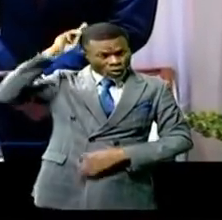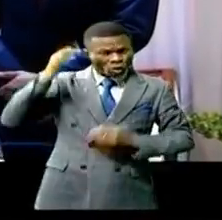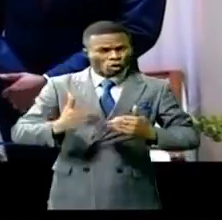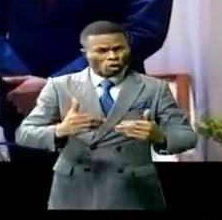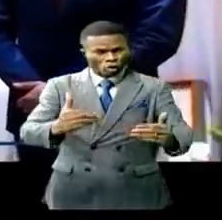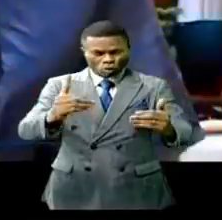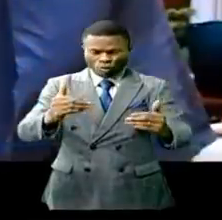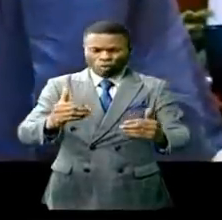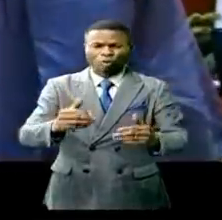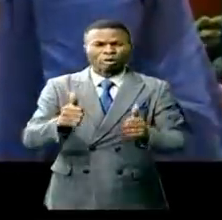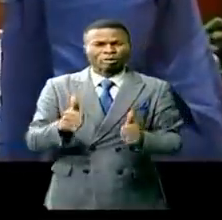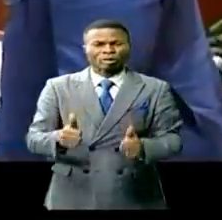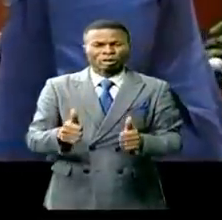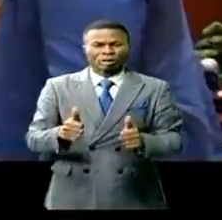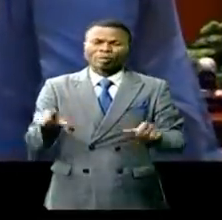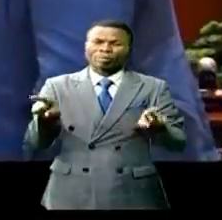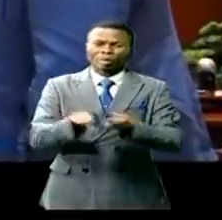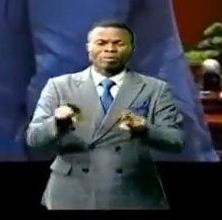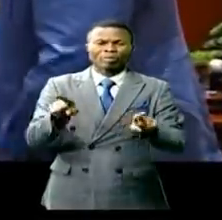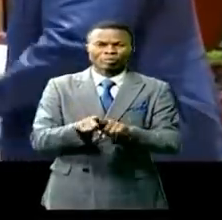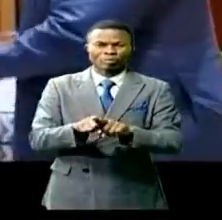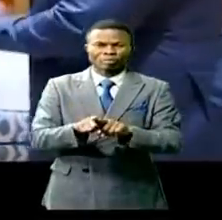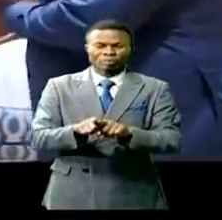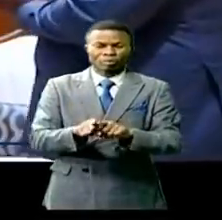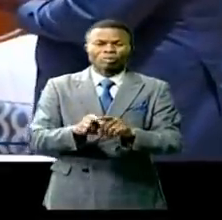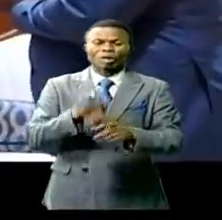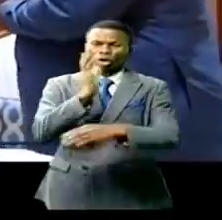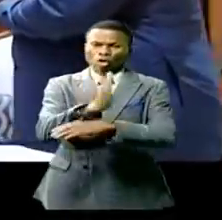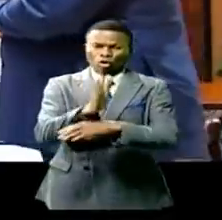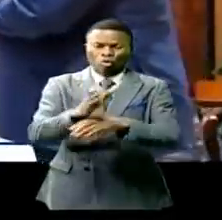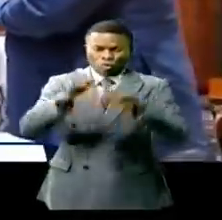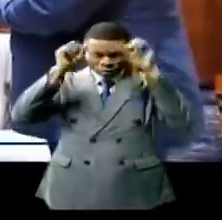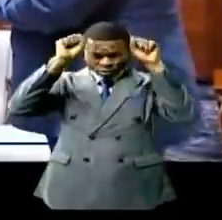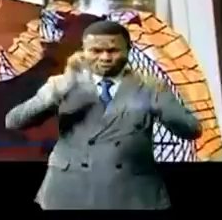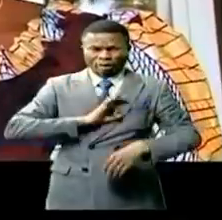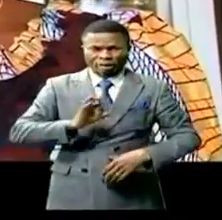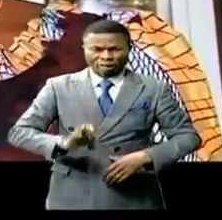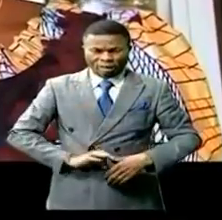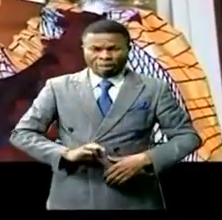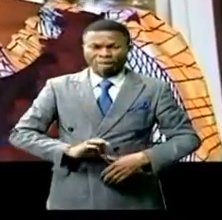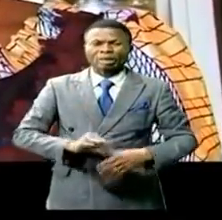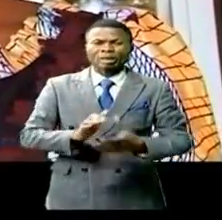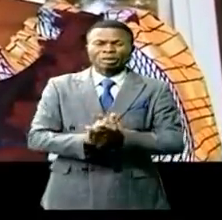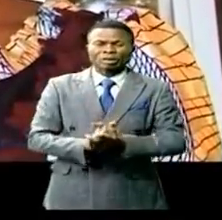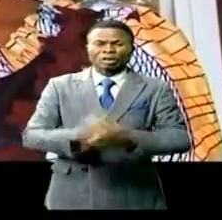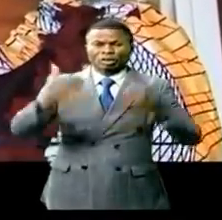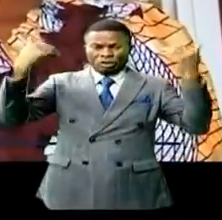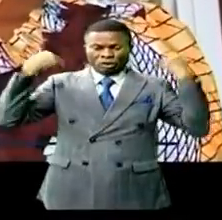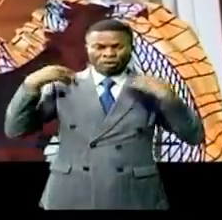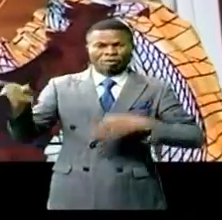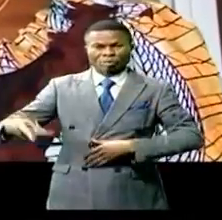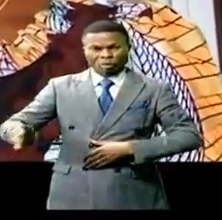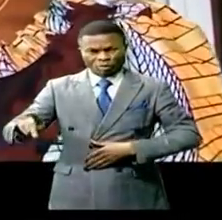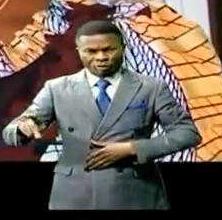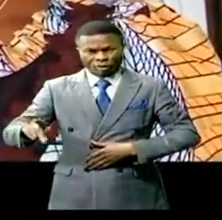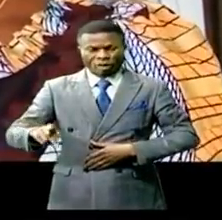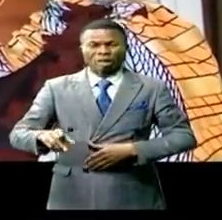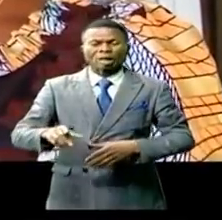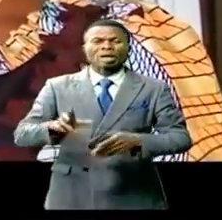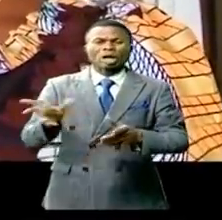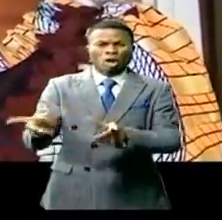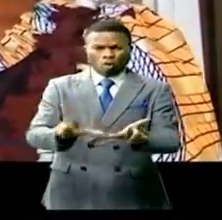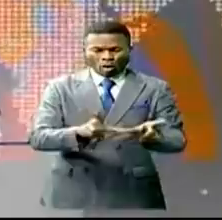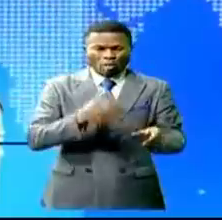désemparer conformément aux orientations du chef de l'état a rassuré l'autorité provinciale du doigt la